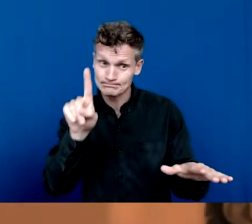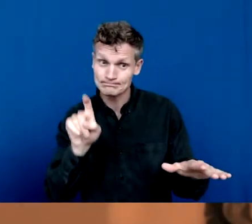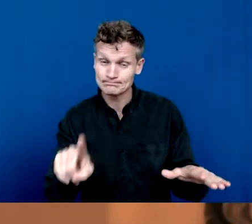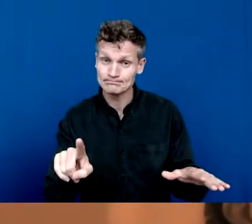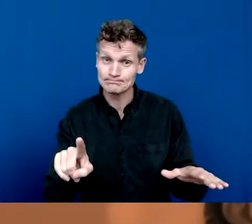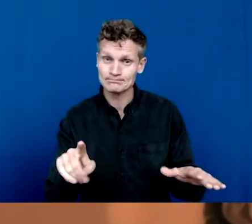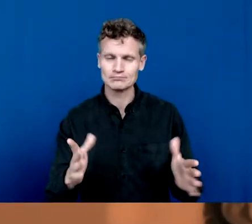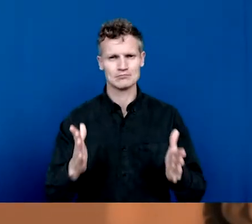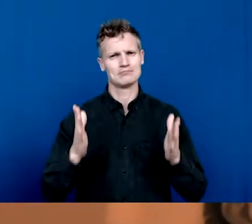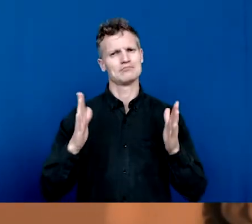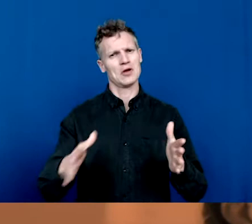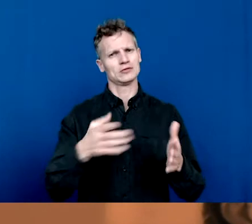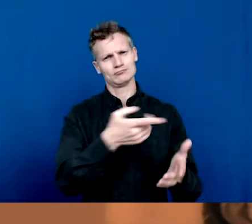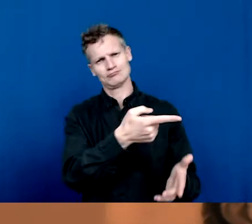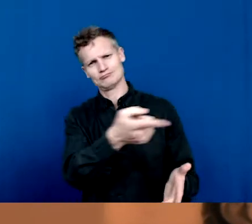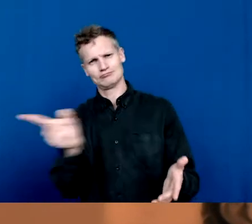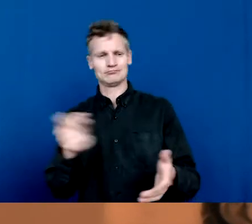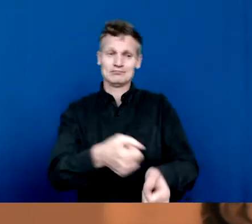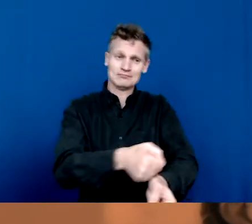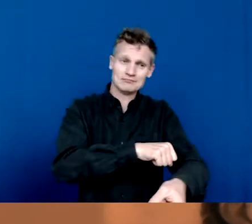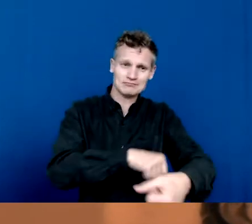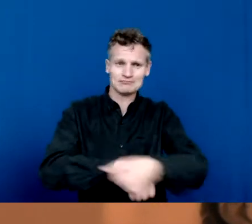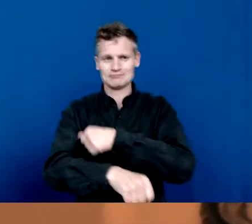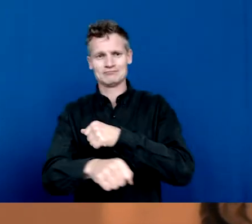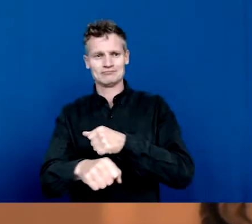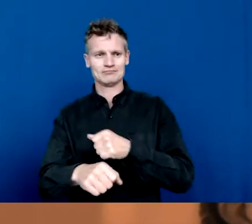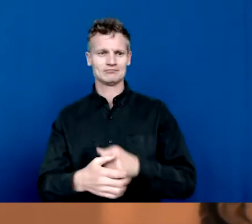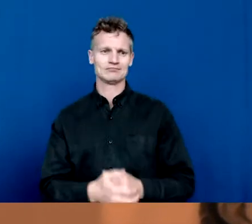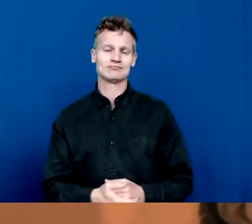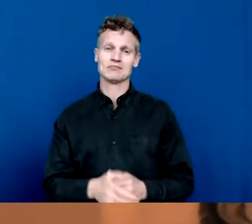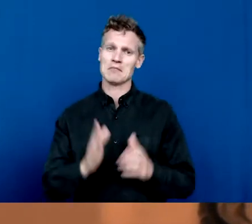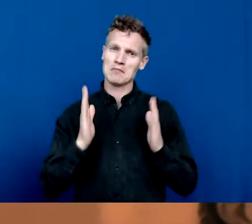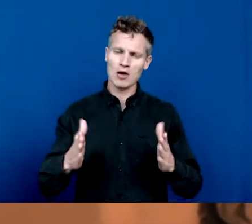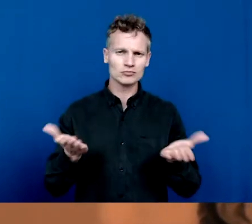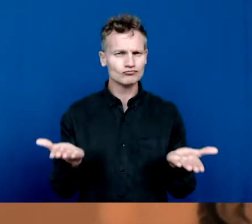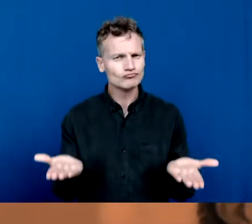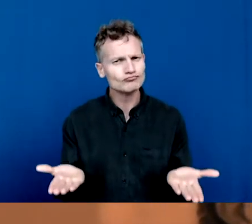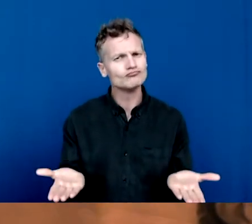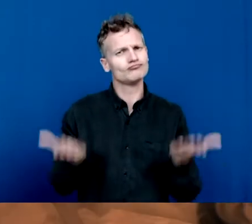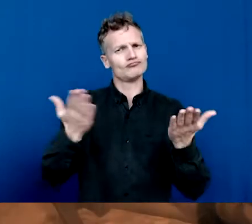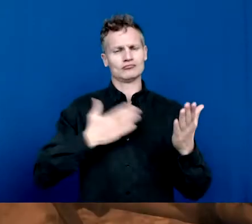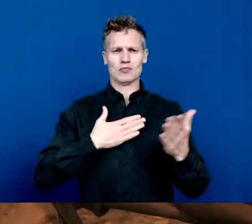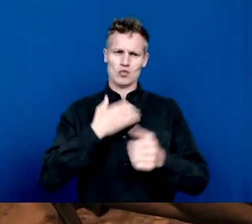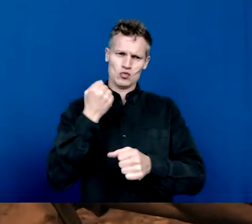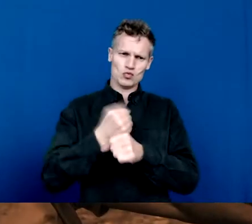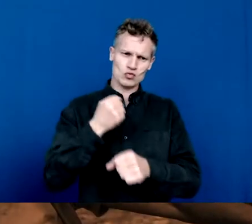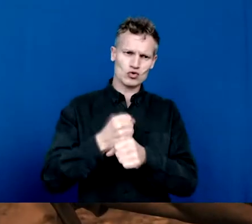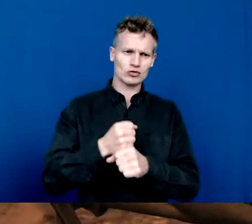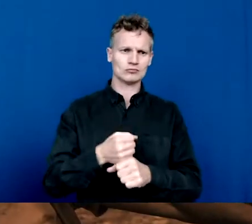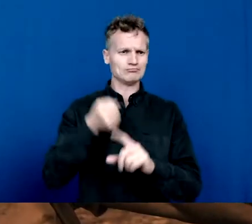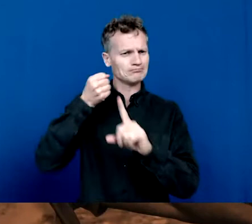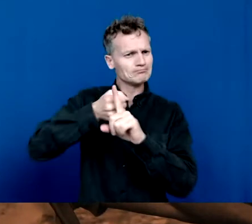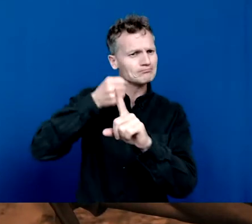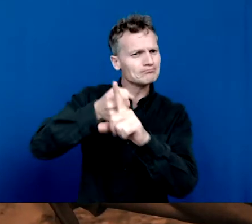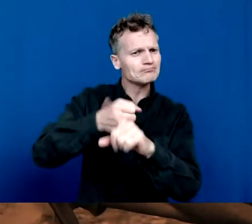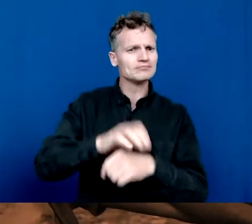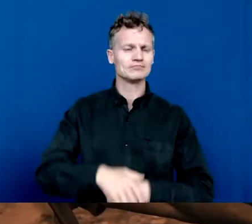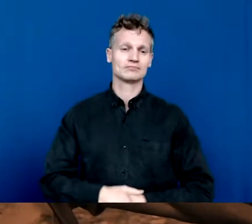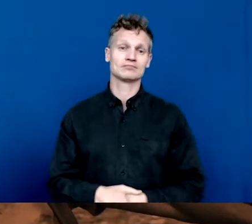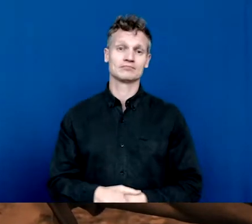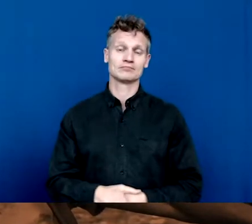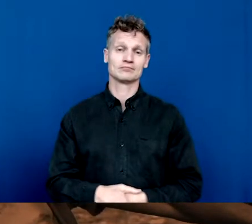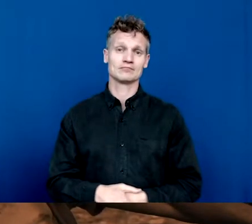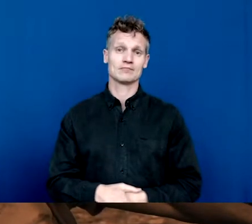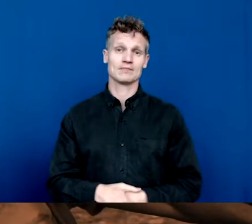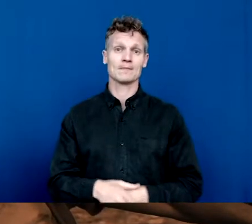en situation de handicap sont la meilleure ressource pour informer les décideurs sur la manière d'atteindre les